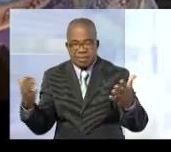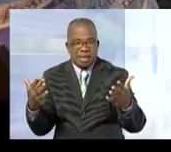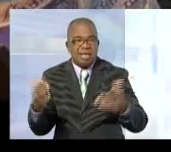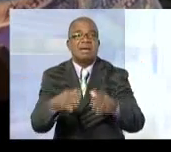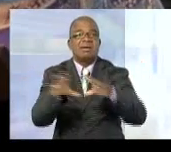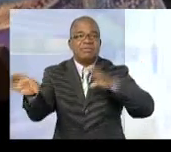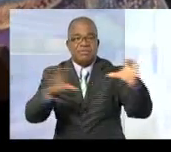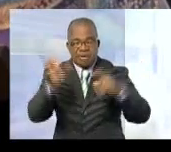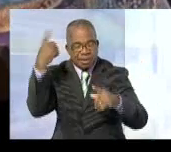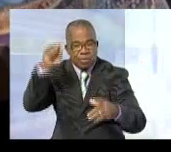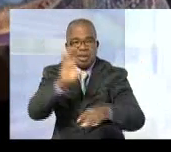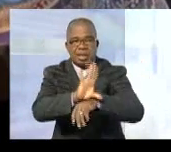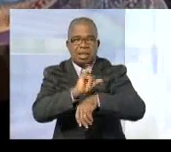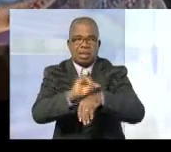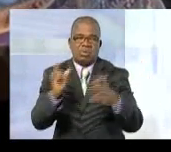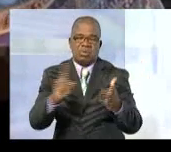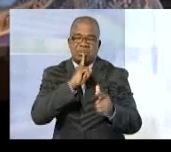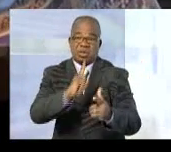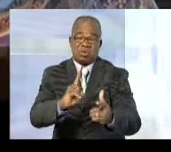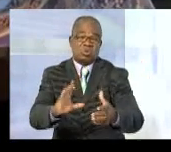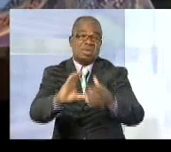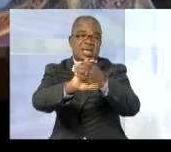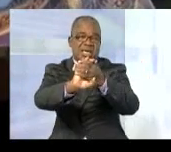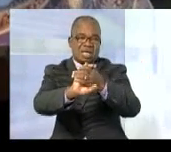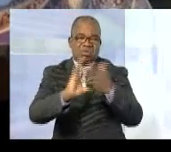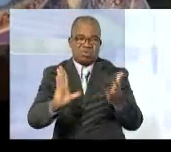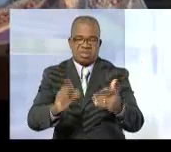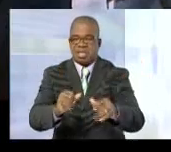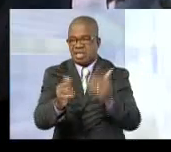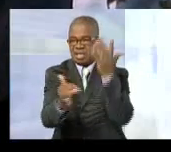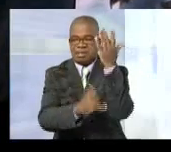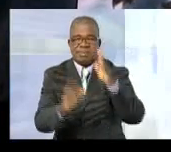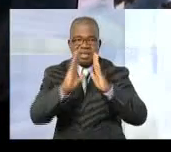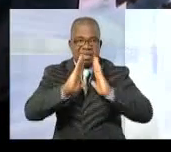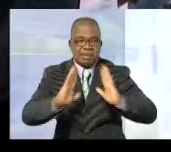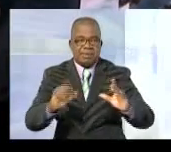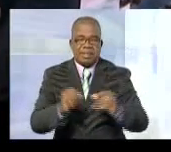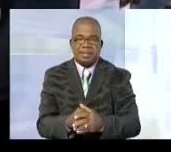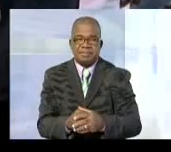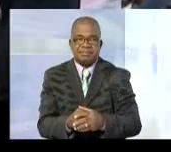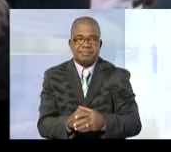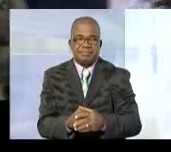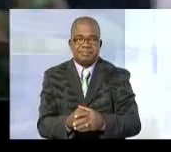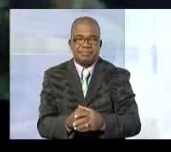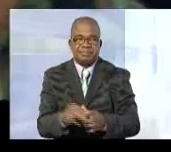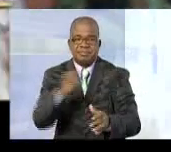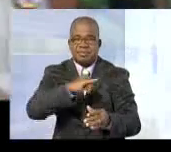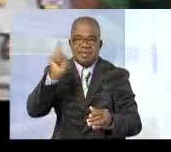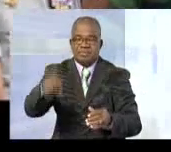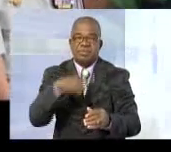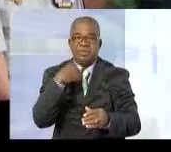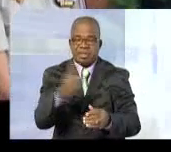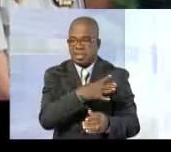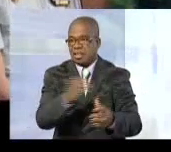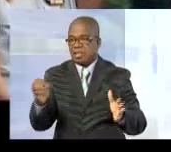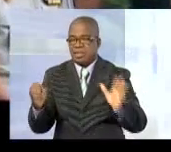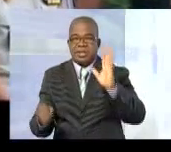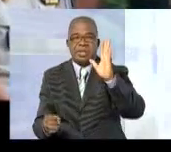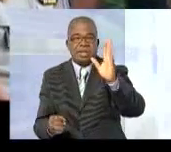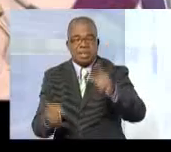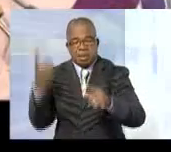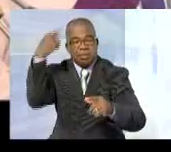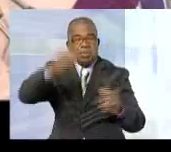d'Ivoire de paix et à faire réconcilier avec elle-même. Une intention a aussi été adressée à Dieu pour le